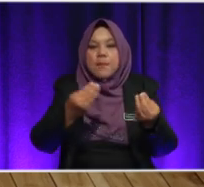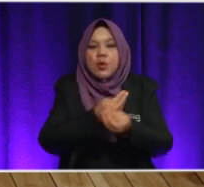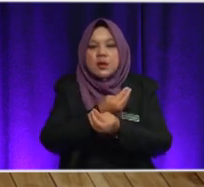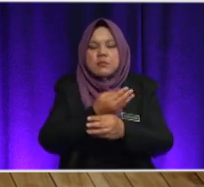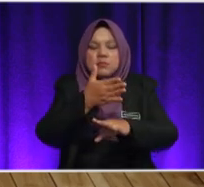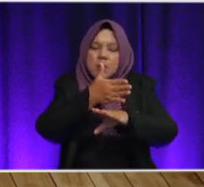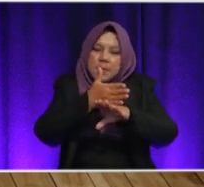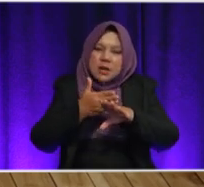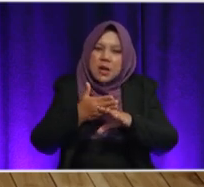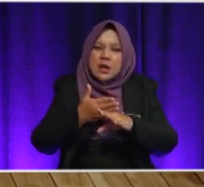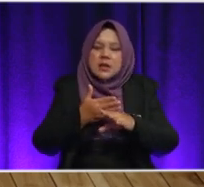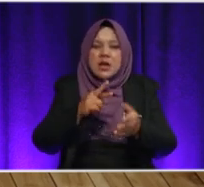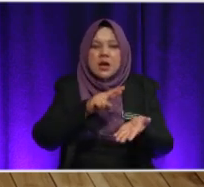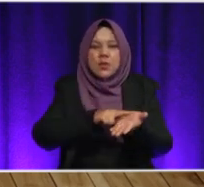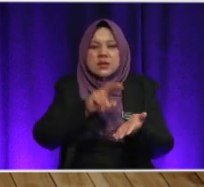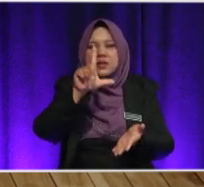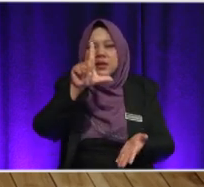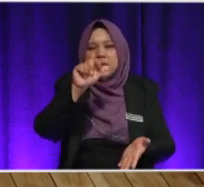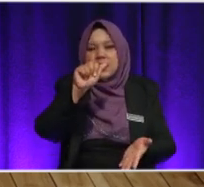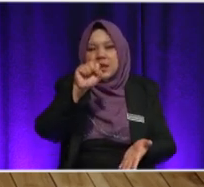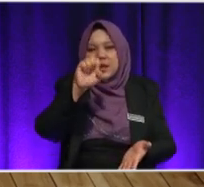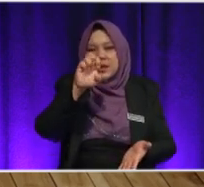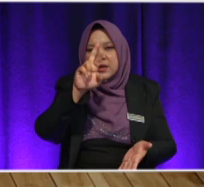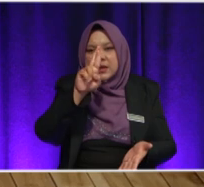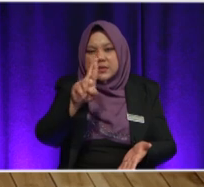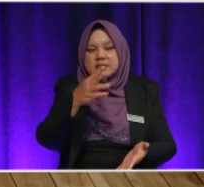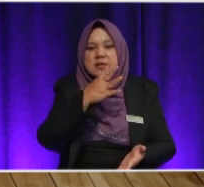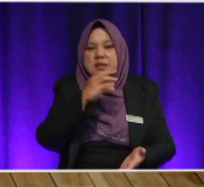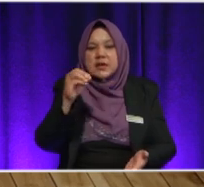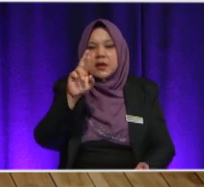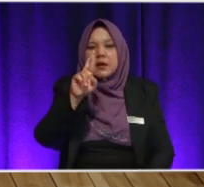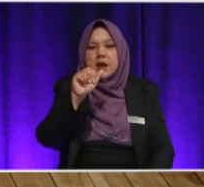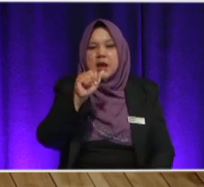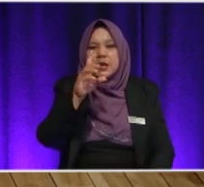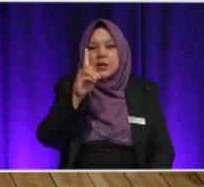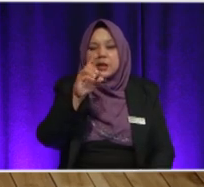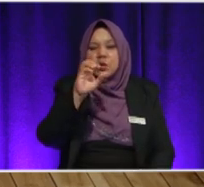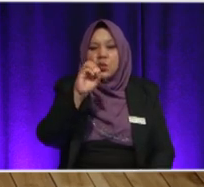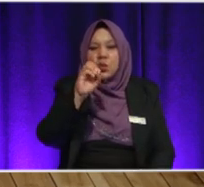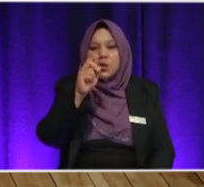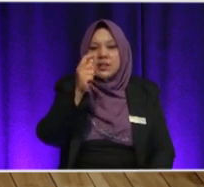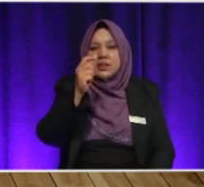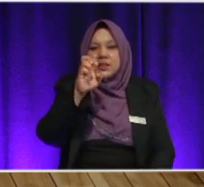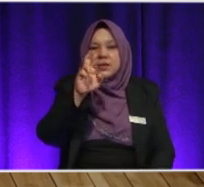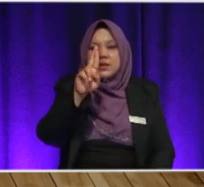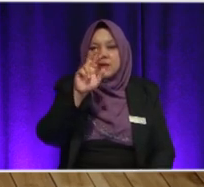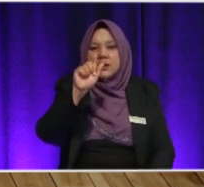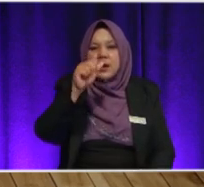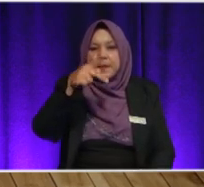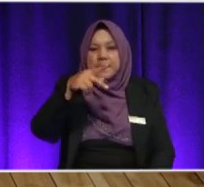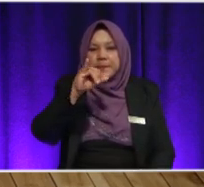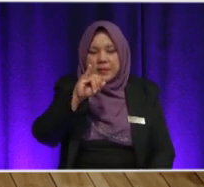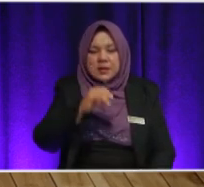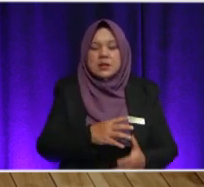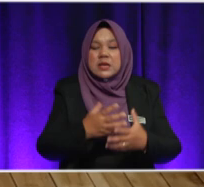pembedahan rawatan lezat dan radio terapi kemudian rawatan ini adalah lebih berkesan dan lebih